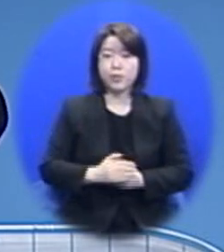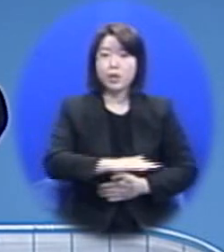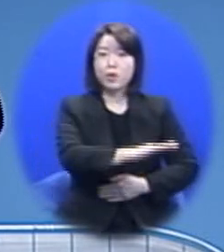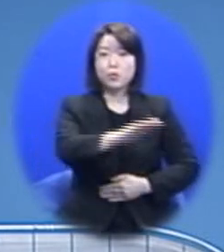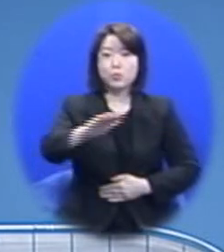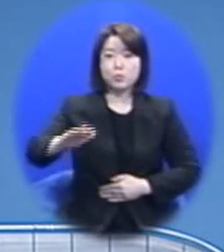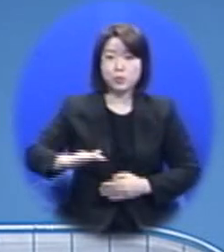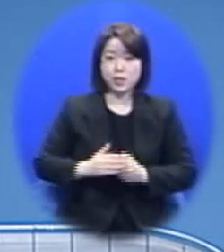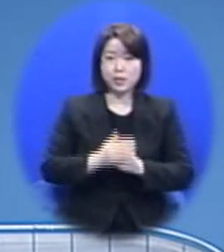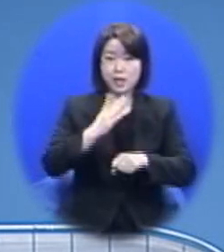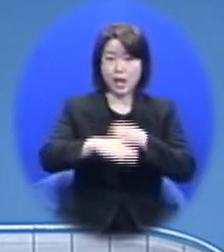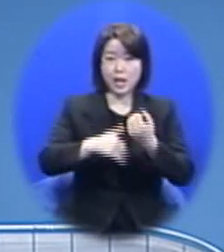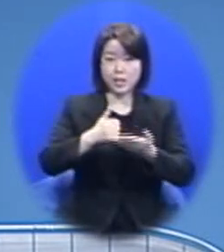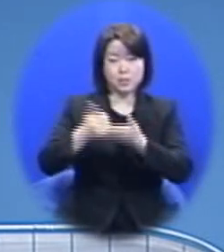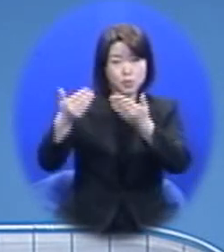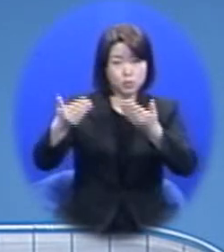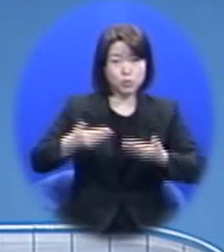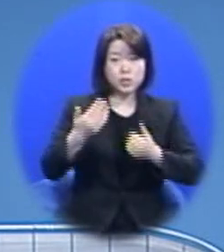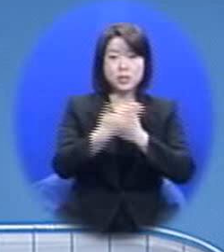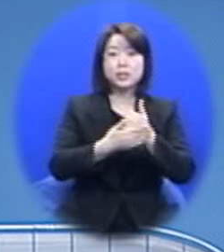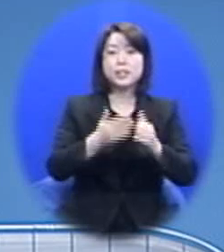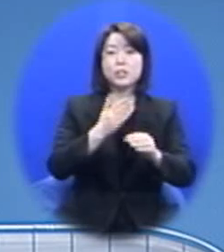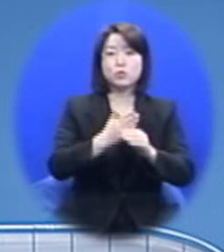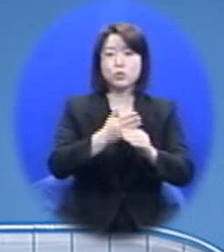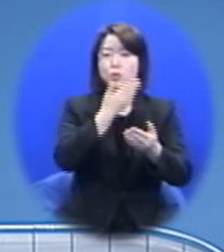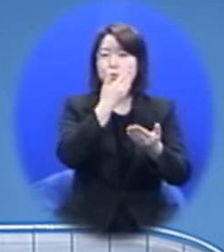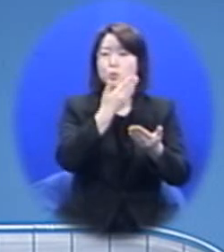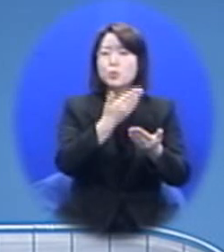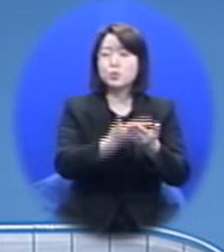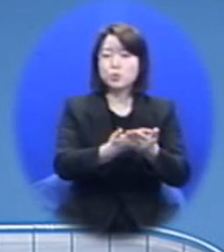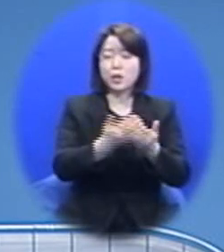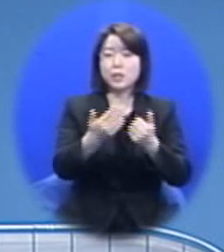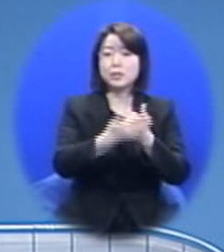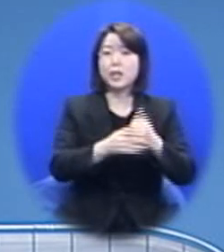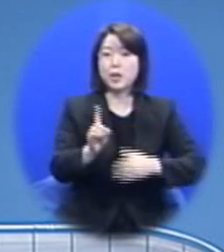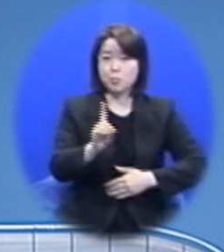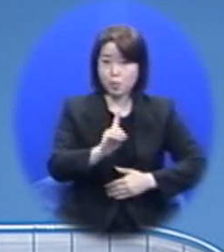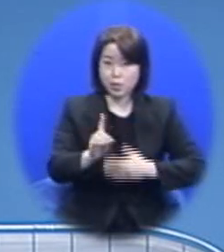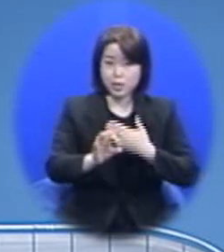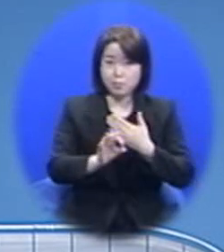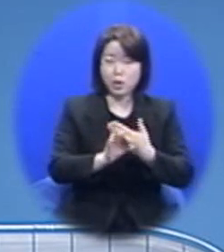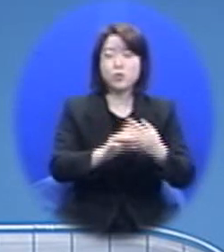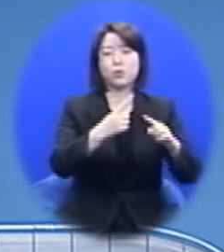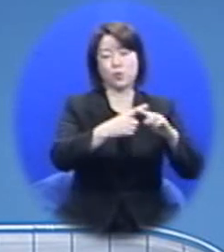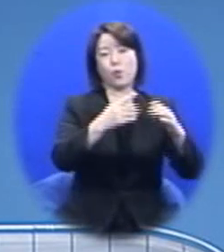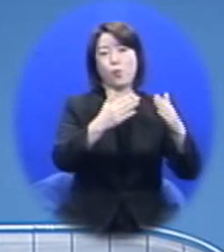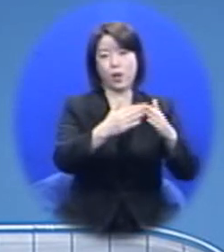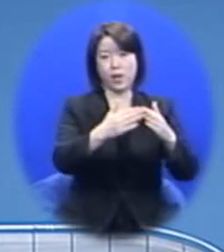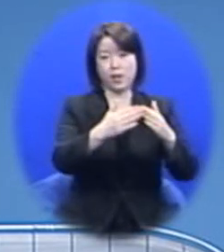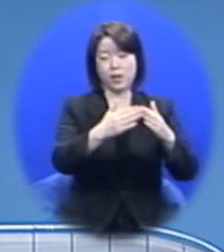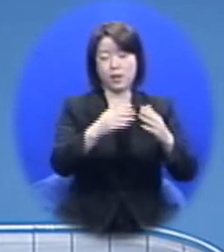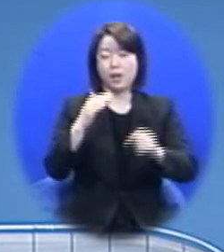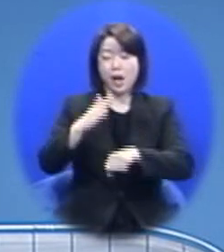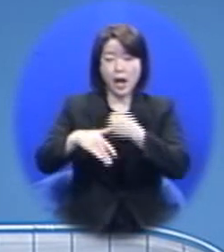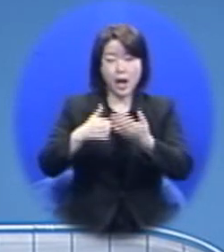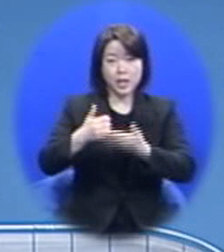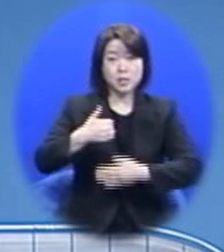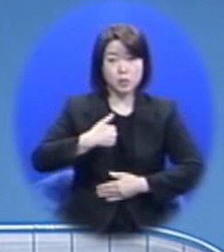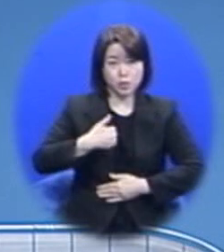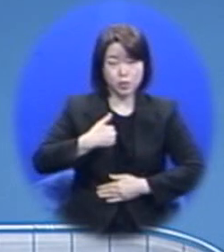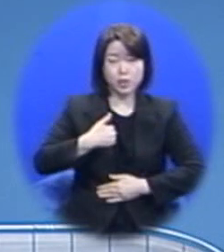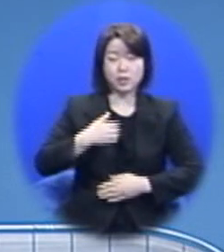우리에게 하나님이 주신 은혜 중에 가장 소중한 은혜가 교회입니다. 하나님은 저에게